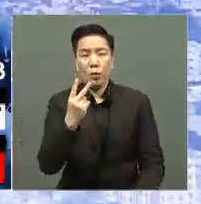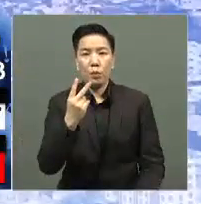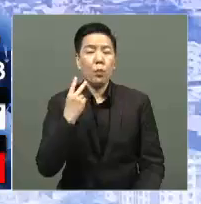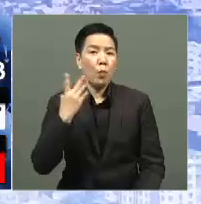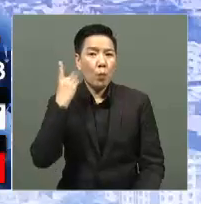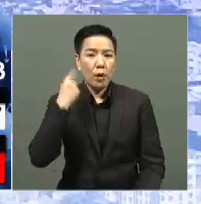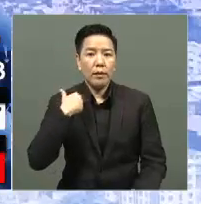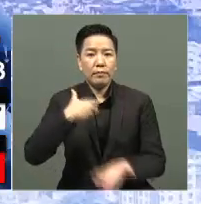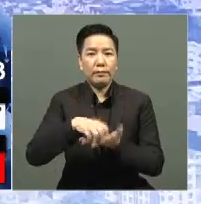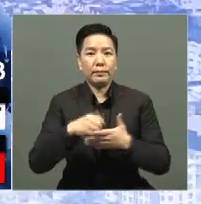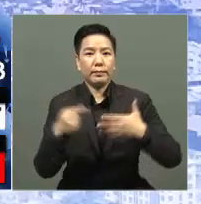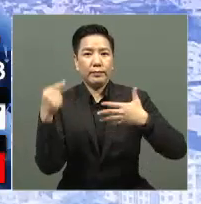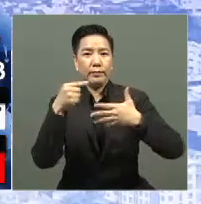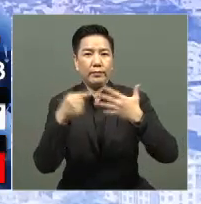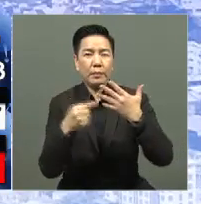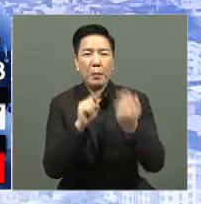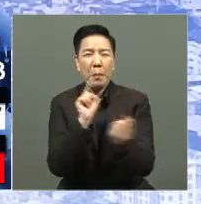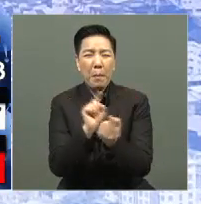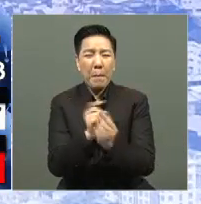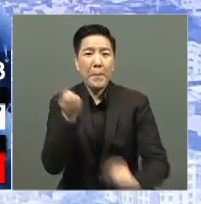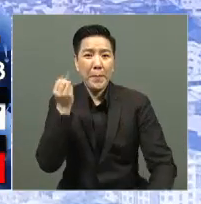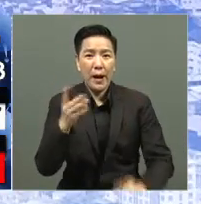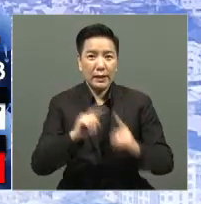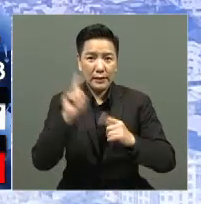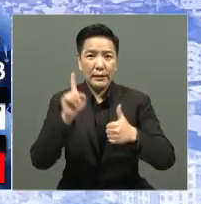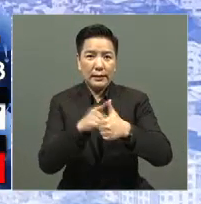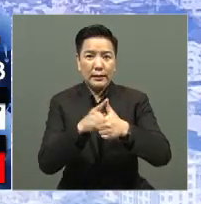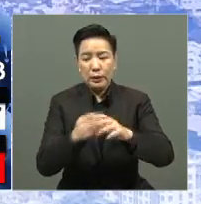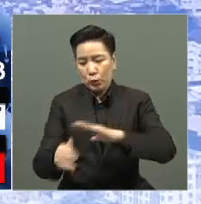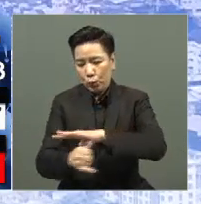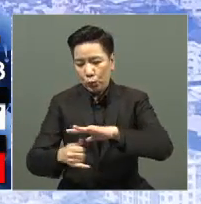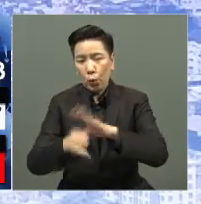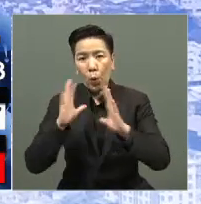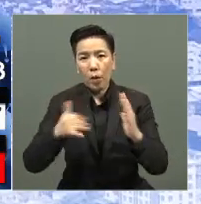สัปดาห์ที่ผ่านมาเนี่ยเมื่อวานนี้พูดกับไปเอา5ดับแรกที่เจอบ่อยที่สุดก็คือหนึ่งมาจาก 0